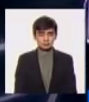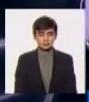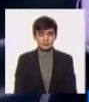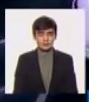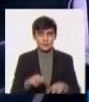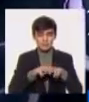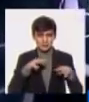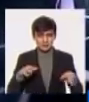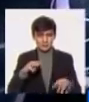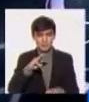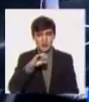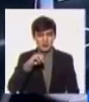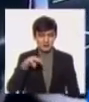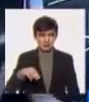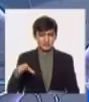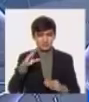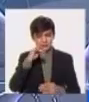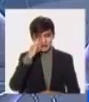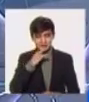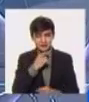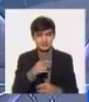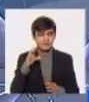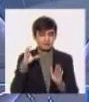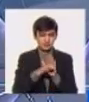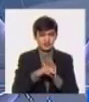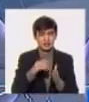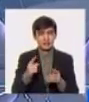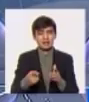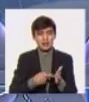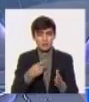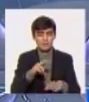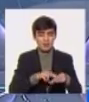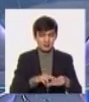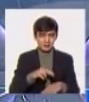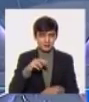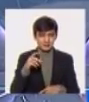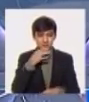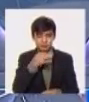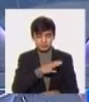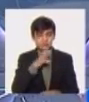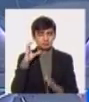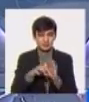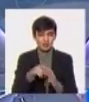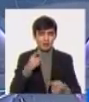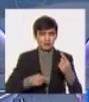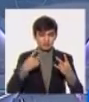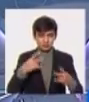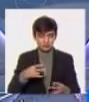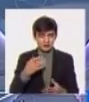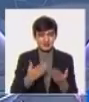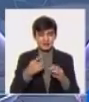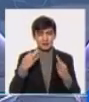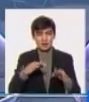Министр юстиции Марат Бекетаев призвал казахстанцев выполнять требования полицейских и не скандалить, если не успели